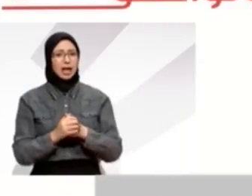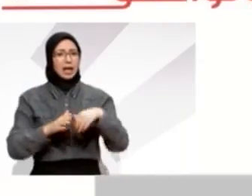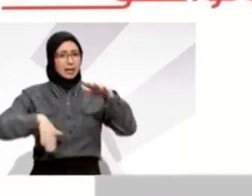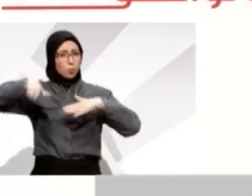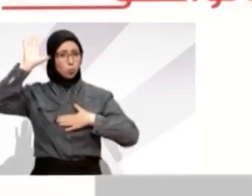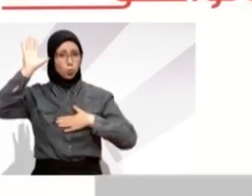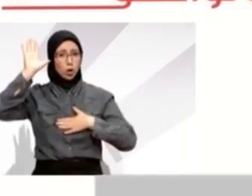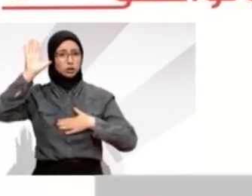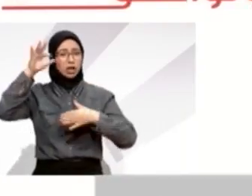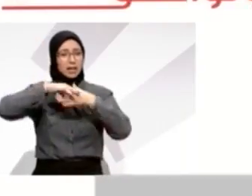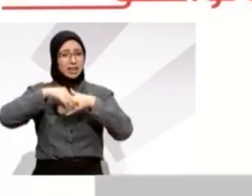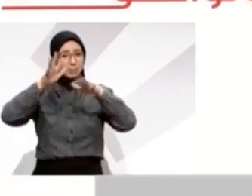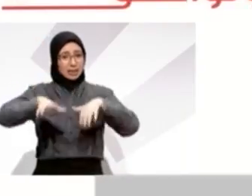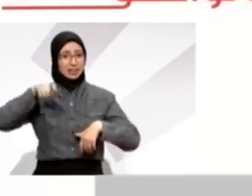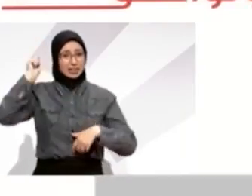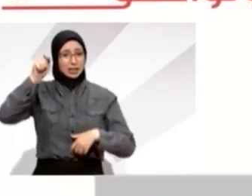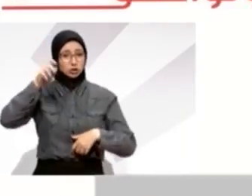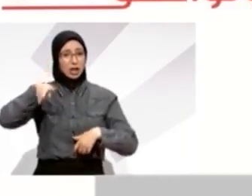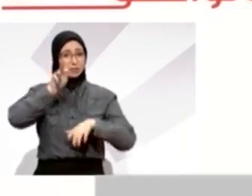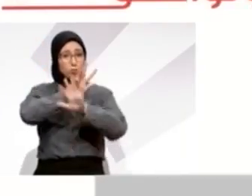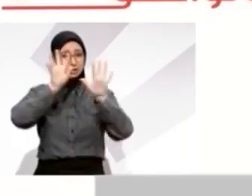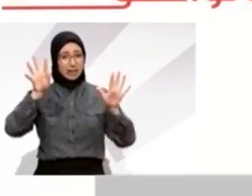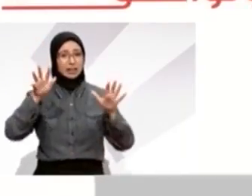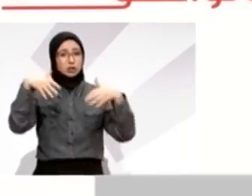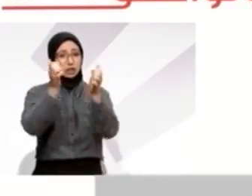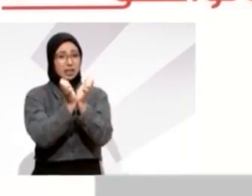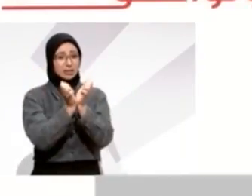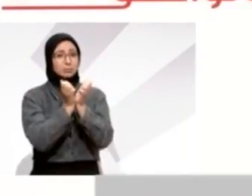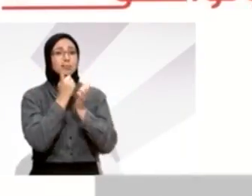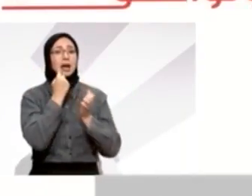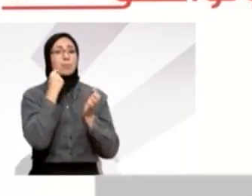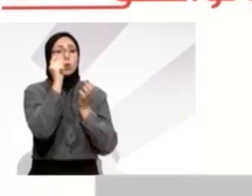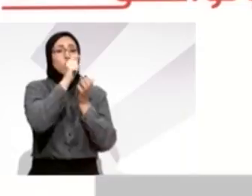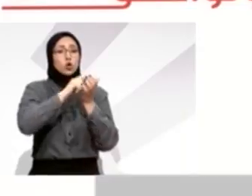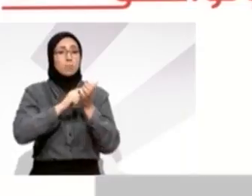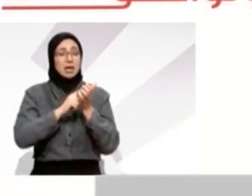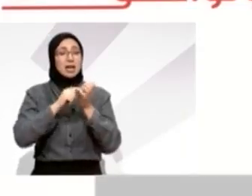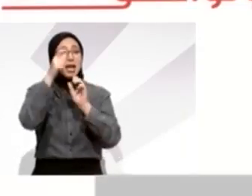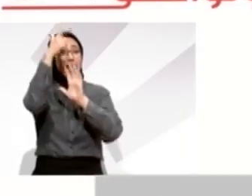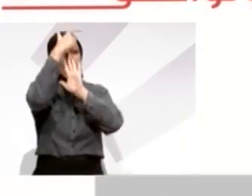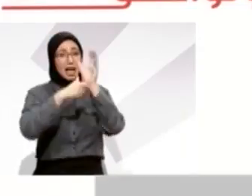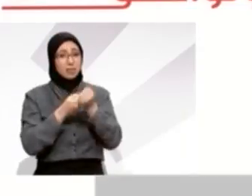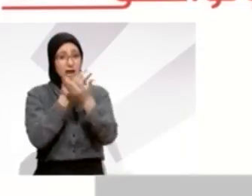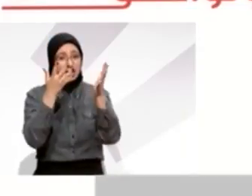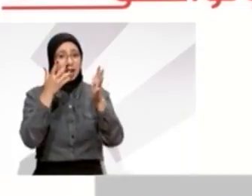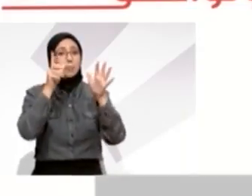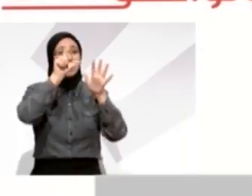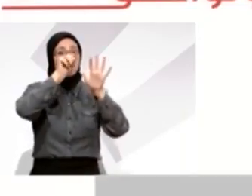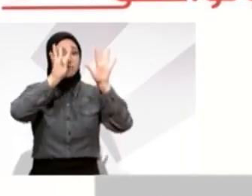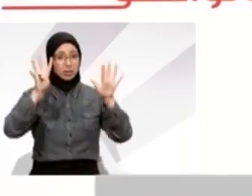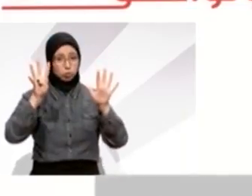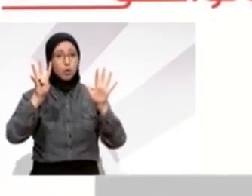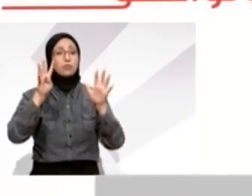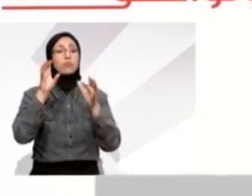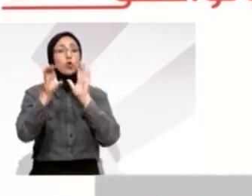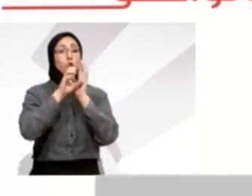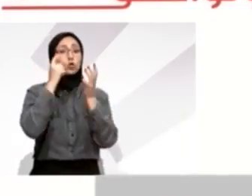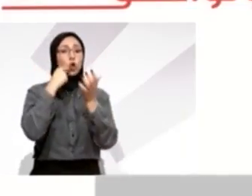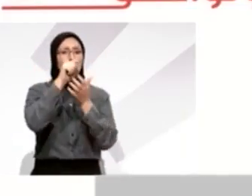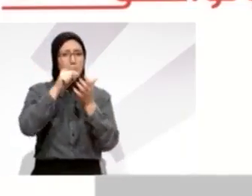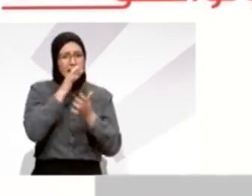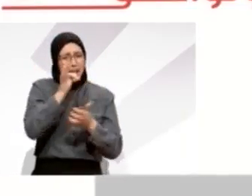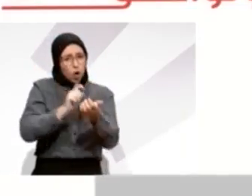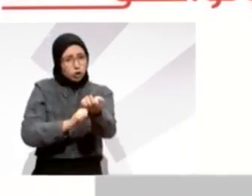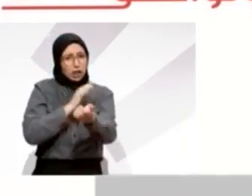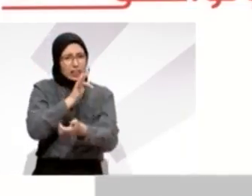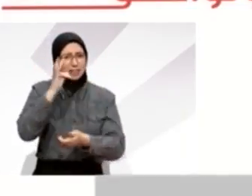الانتخابات اسرائيل فيه قائمه حزب وطني قائمه رقم تسعه وعشرين والشعار والرمان انا ابن بلد الخيرات